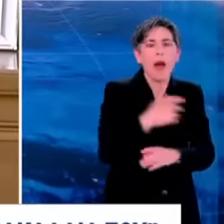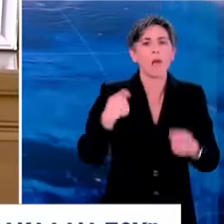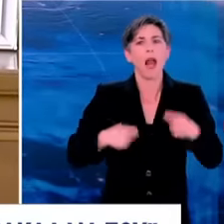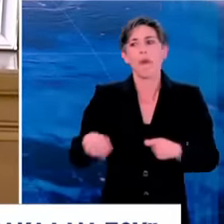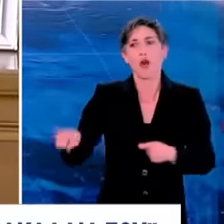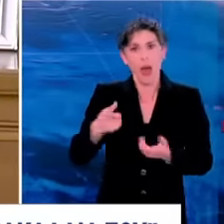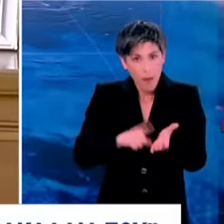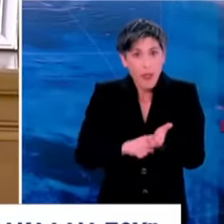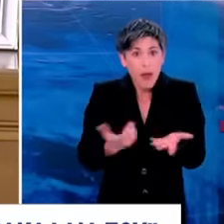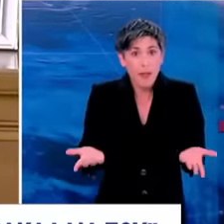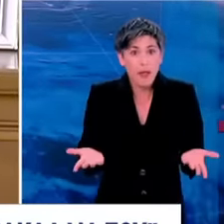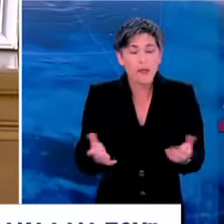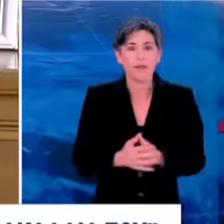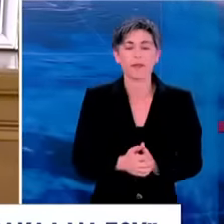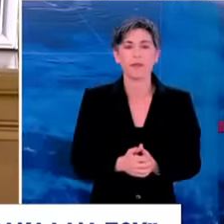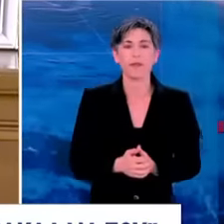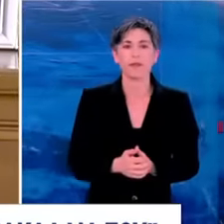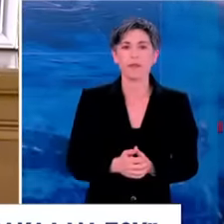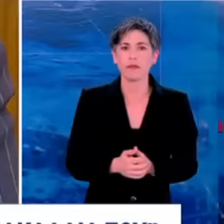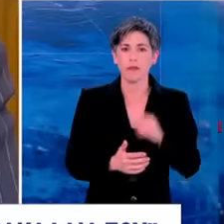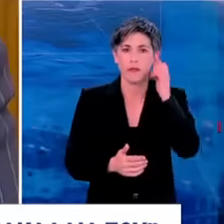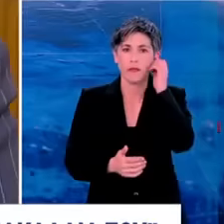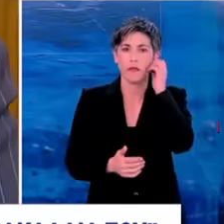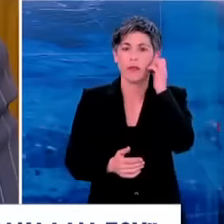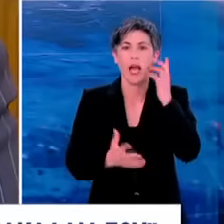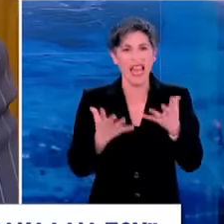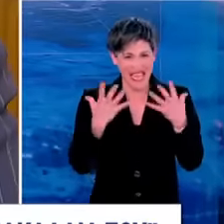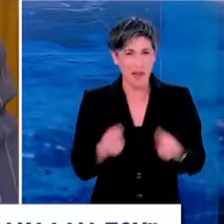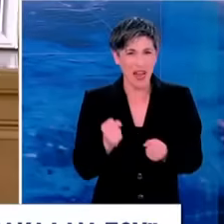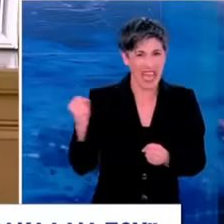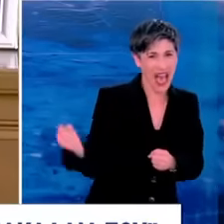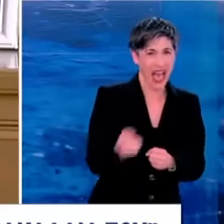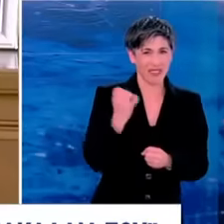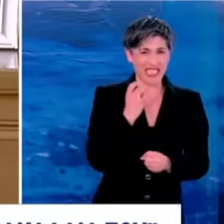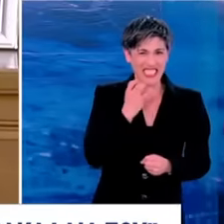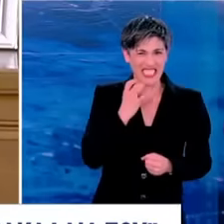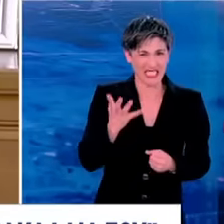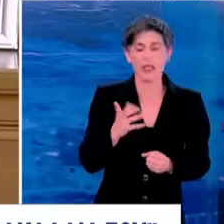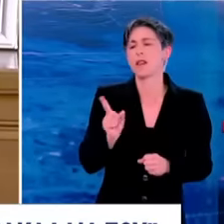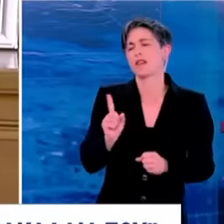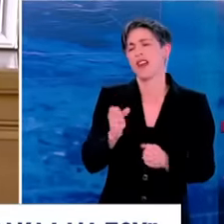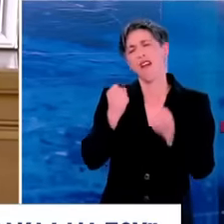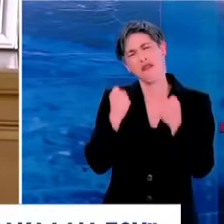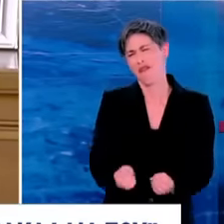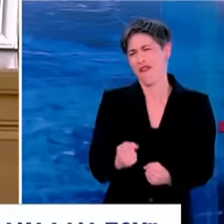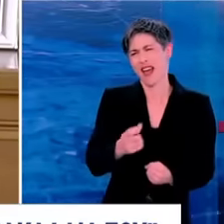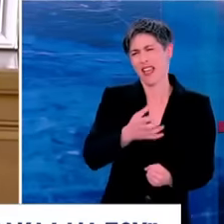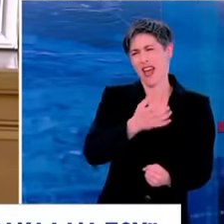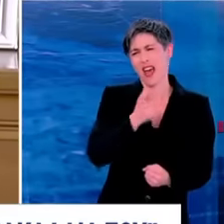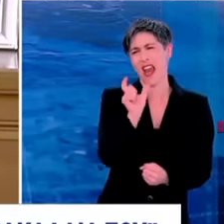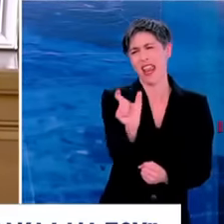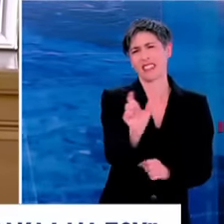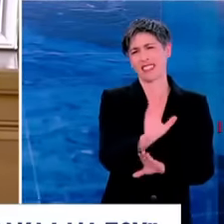Υπάρχει μια αλλαγή δόγματος. Όχι, δεν υπάρχει δόγμα. Το δόγμα είναι μια βαριά λέξη. Υπάρχει, νομίζω, μια, θα έλεγα,